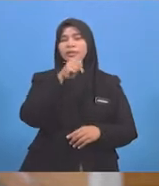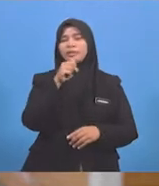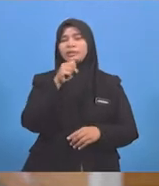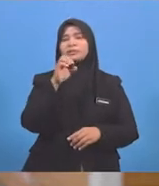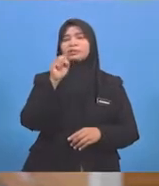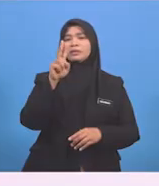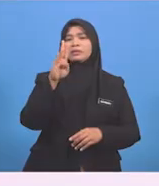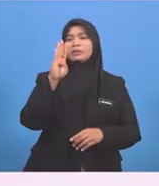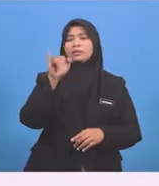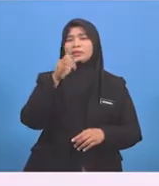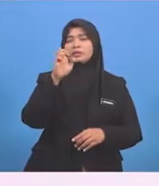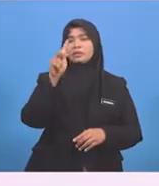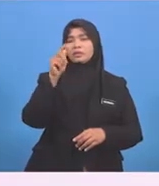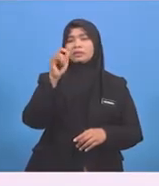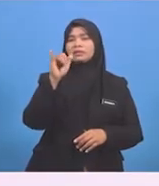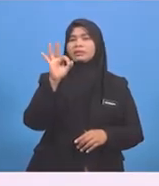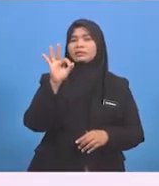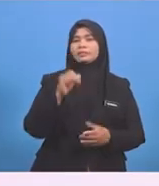berbentuk subjektif.